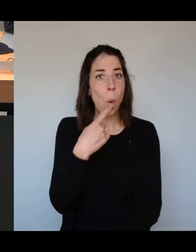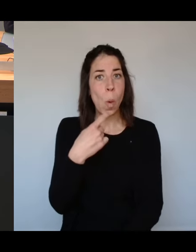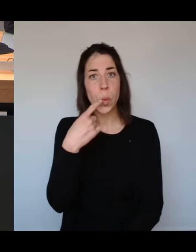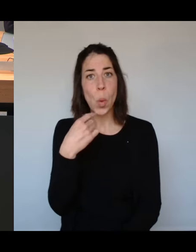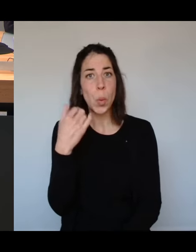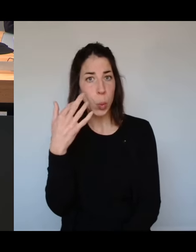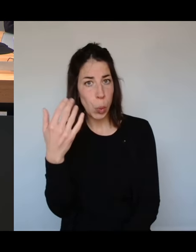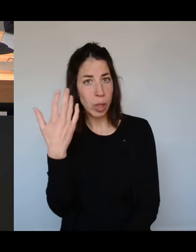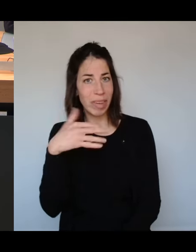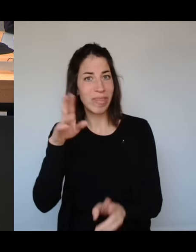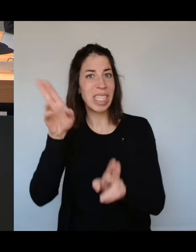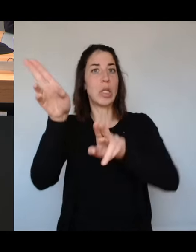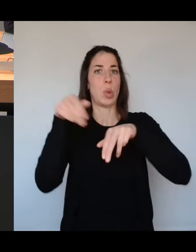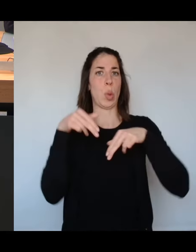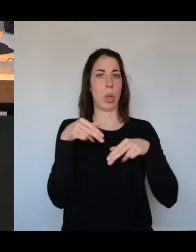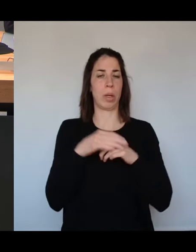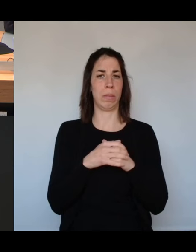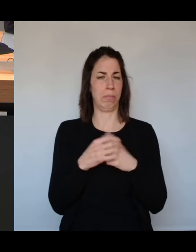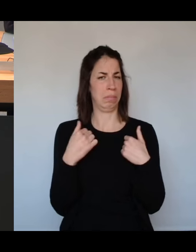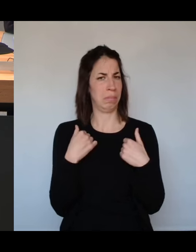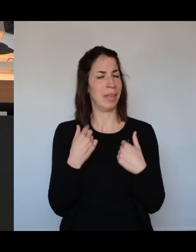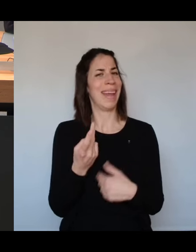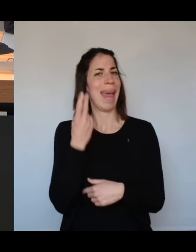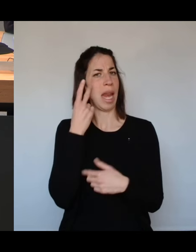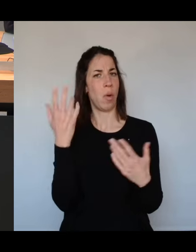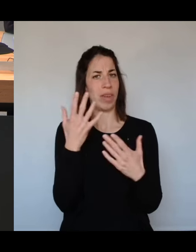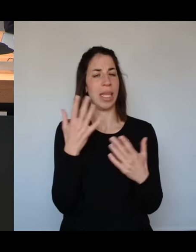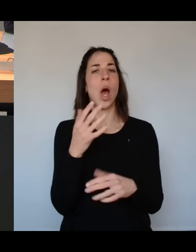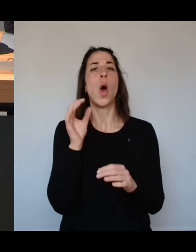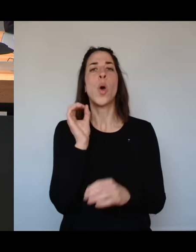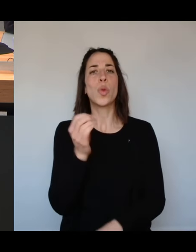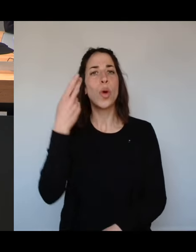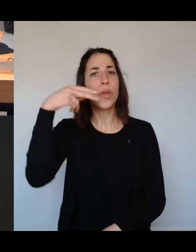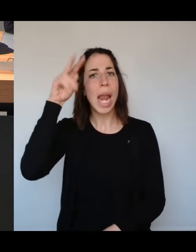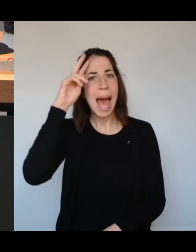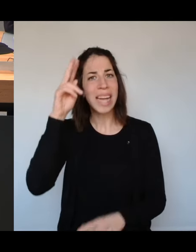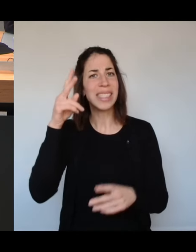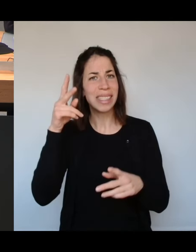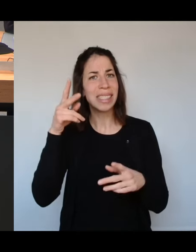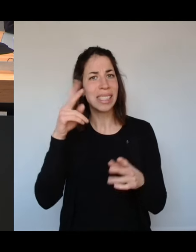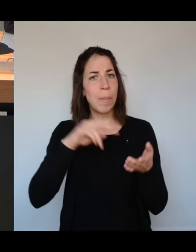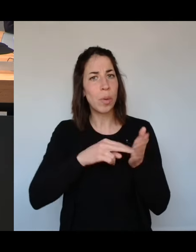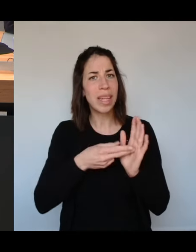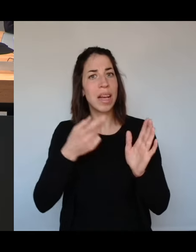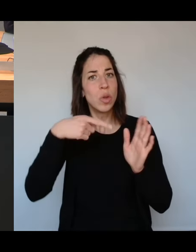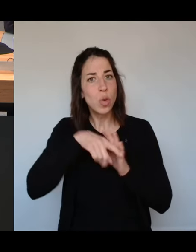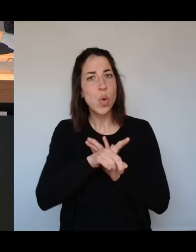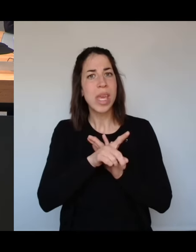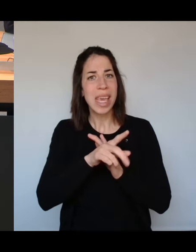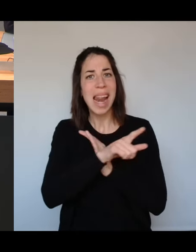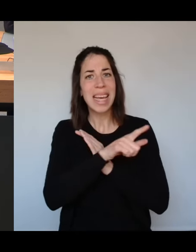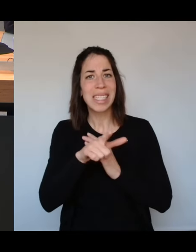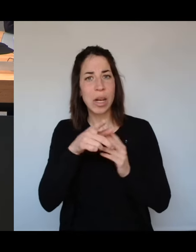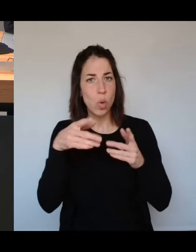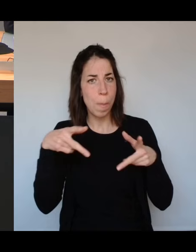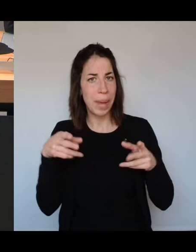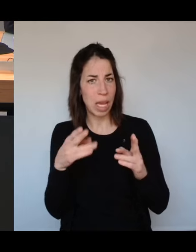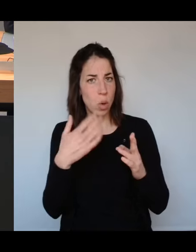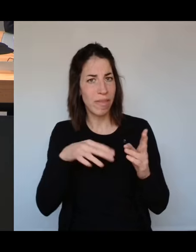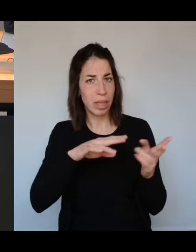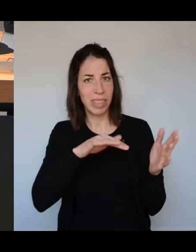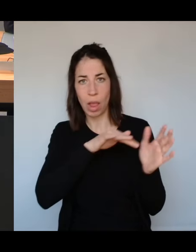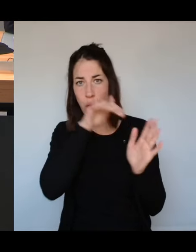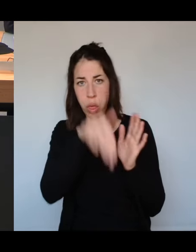schon während der Legislaturperiode gescheitert ist, weil man einfach feststellen musste, dass man nicht mit Repression allein